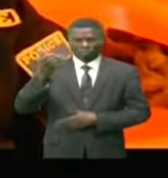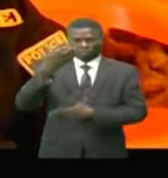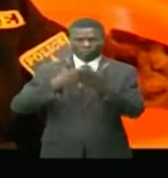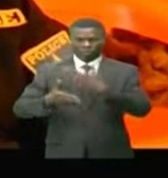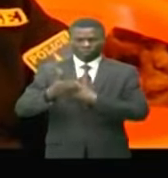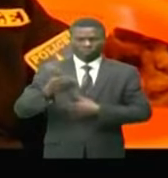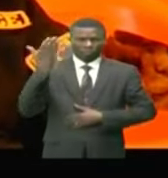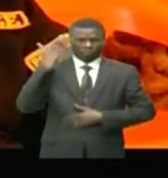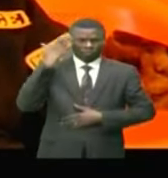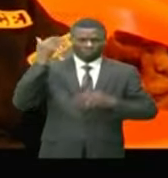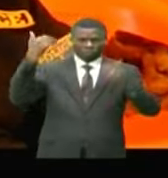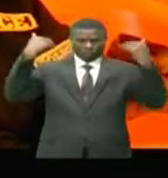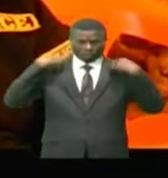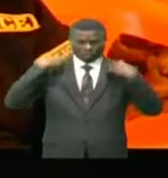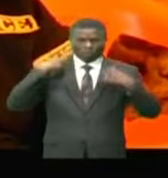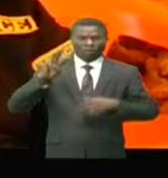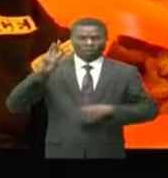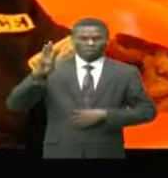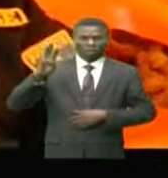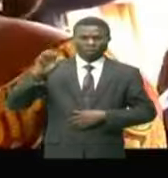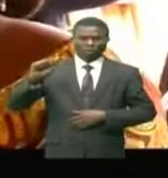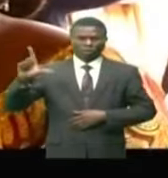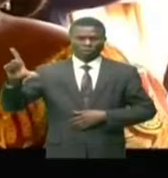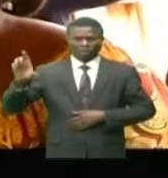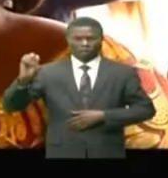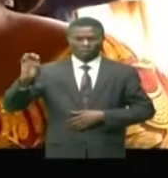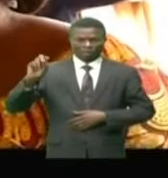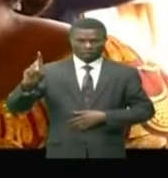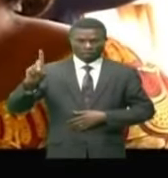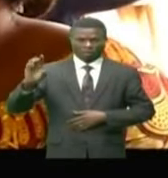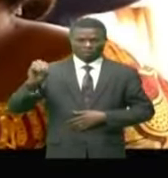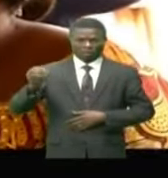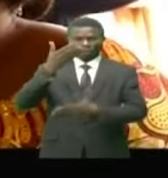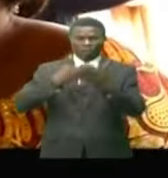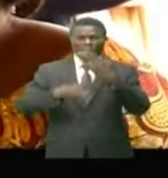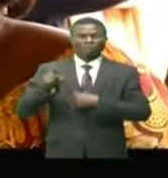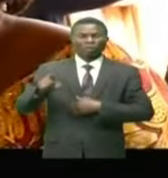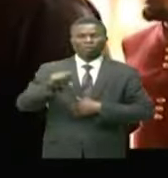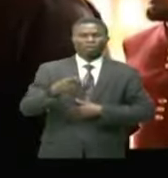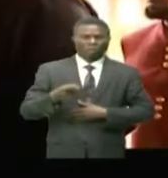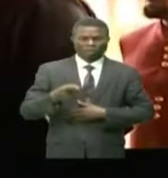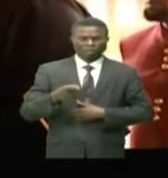tête du secteur de Walendo Djassi et Kiza Diédoné remplace à son tour